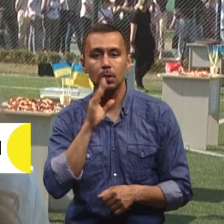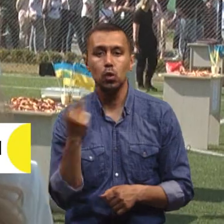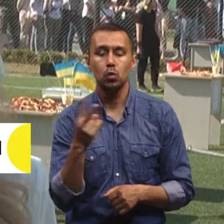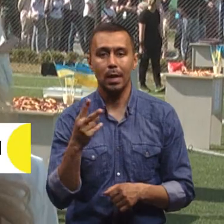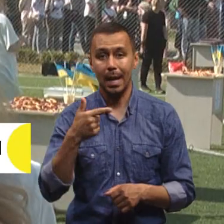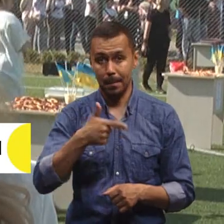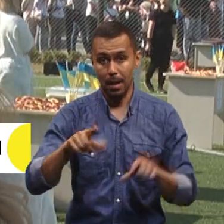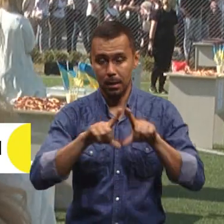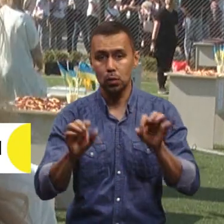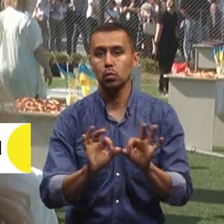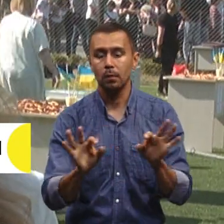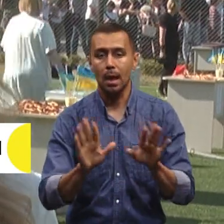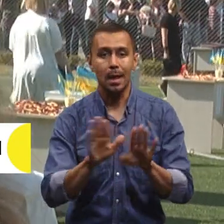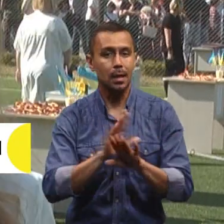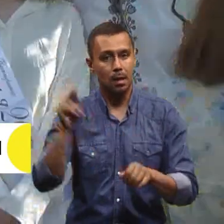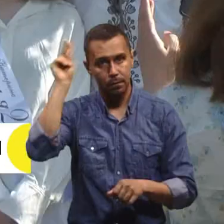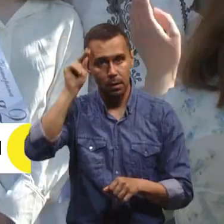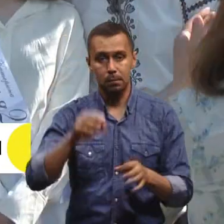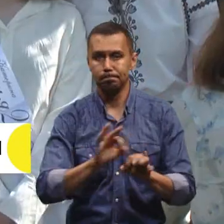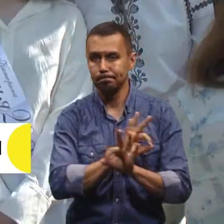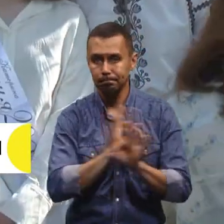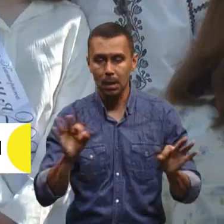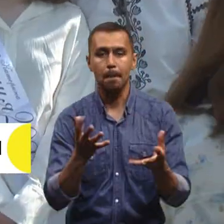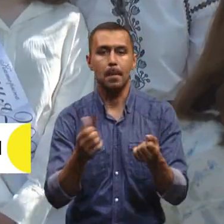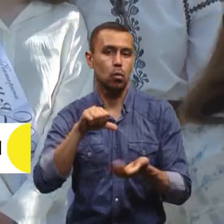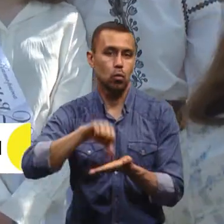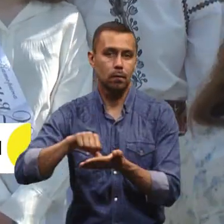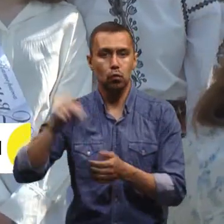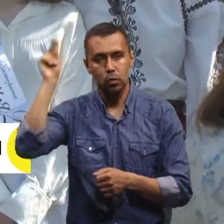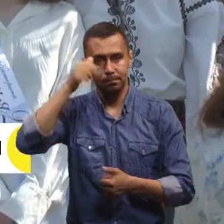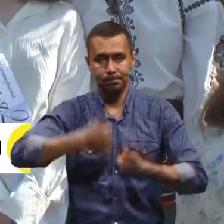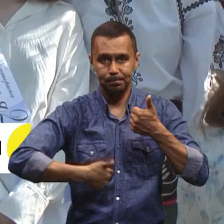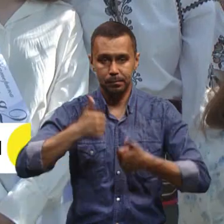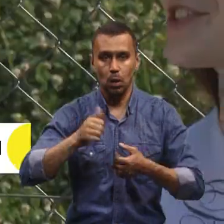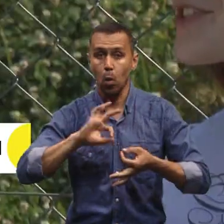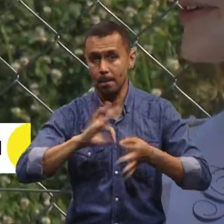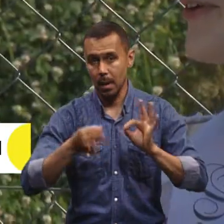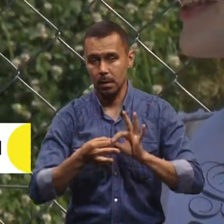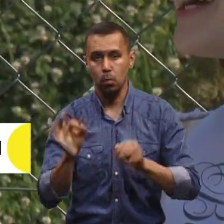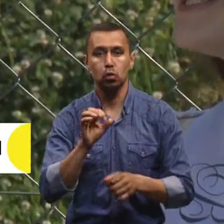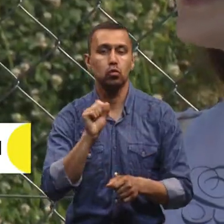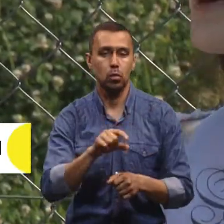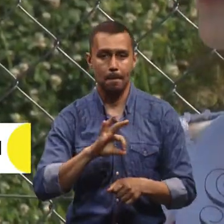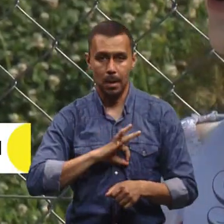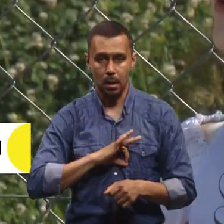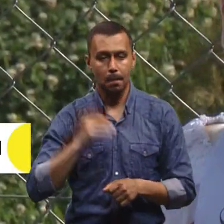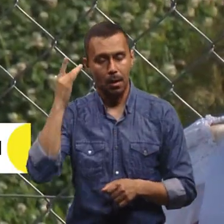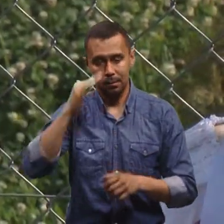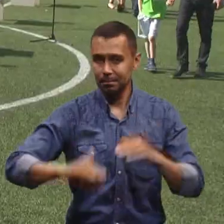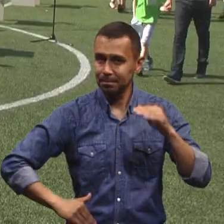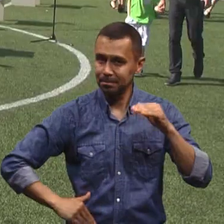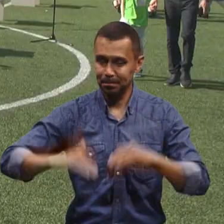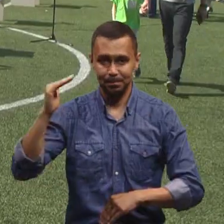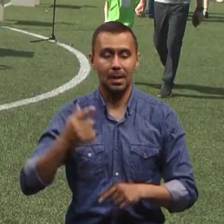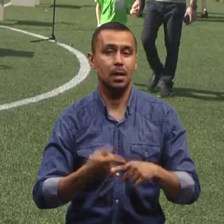другої гімназії розповідає, не тільки вчилася на відмінно, а й брала участь в учнівських конкурсах і олімпіадах. Про золоту медаль, каже, мріяла з